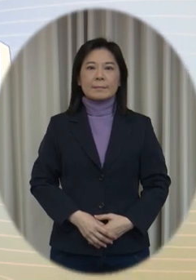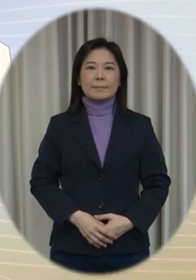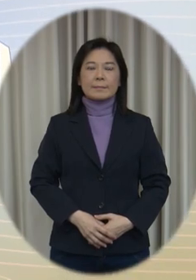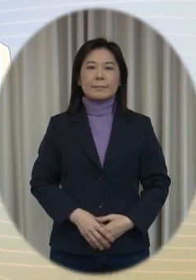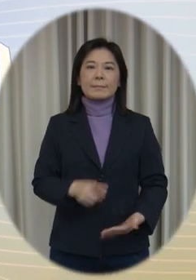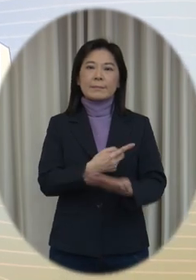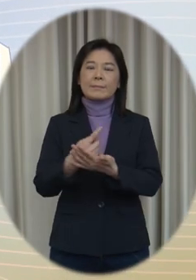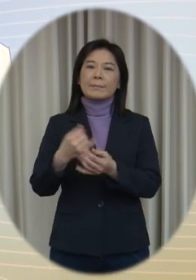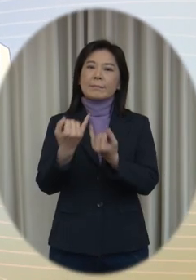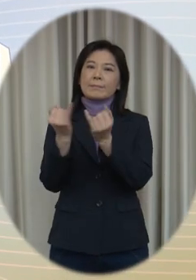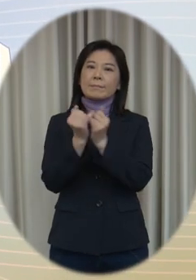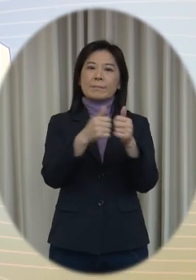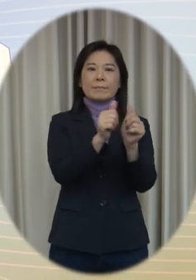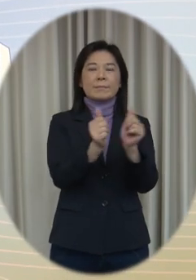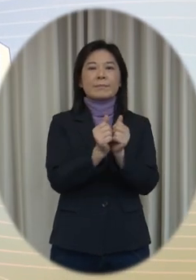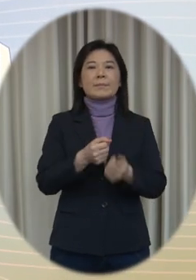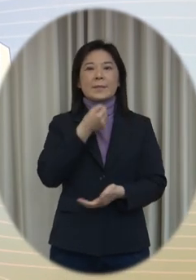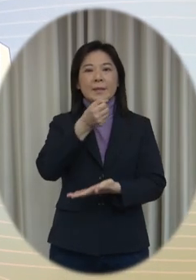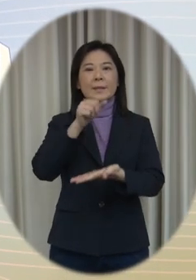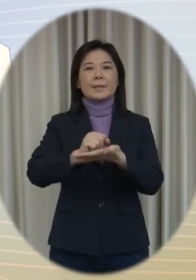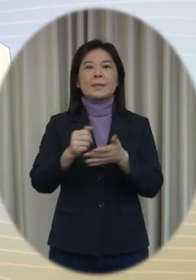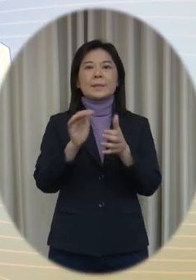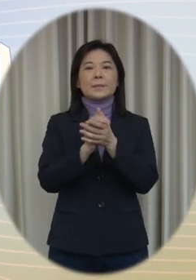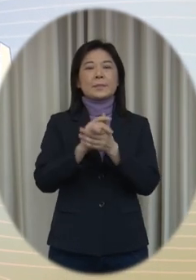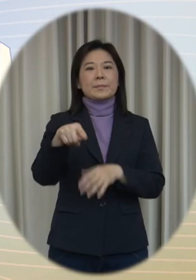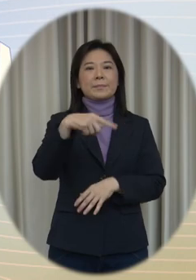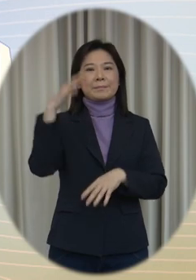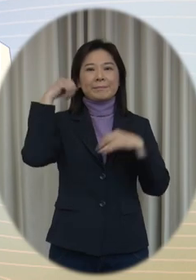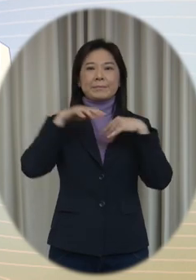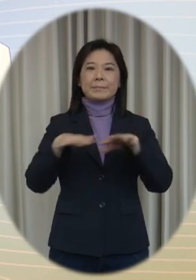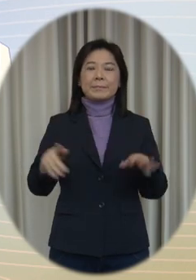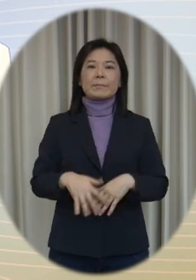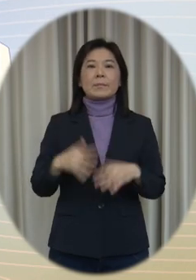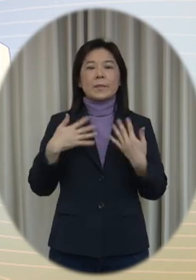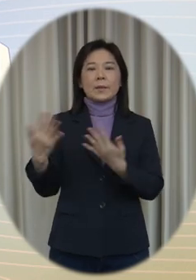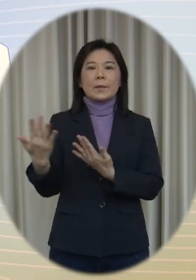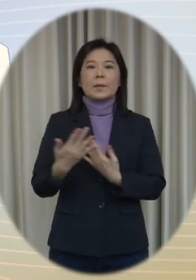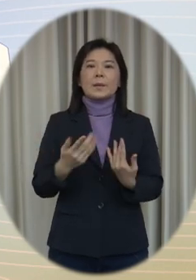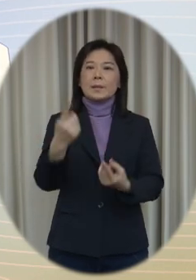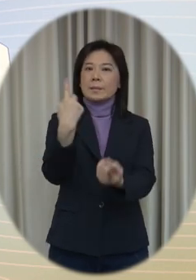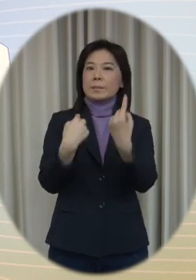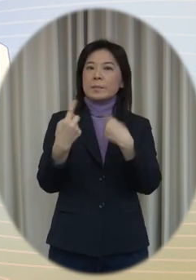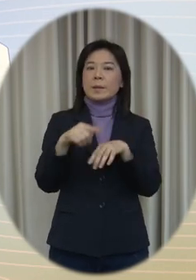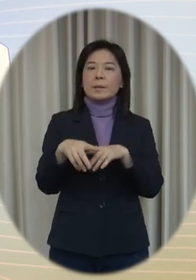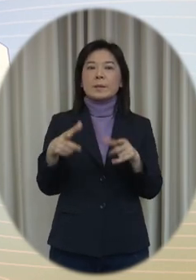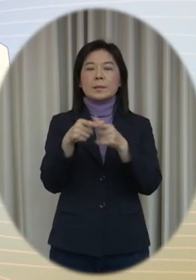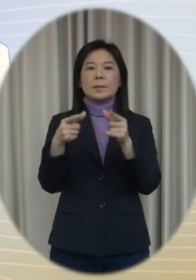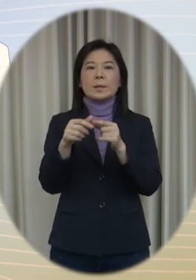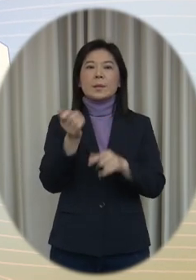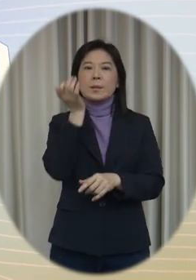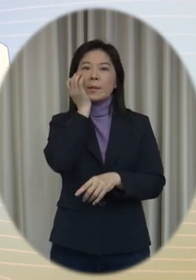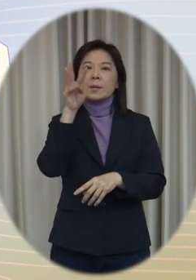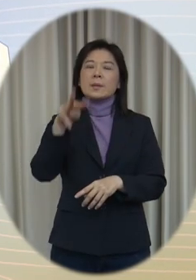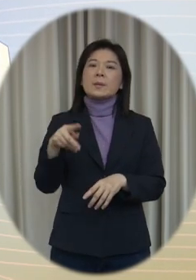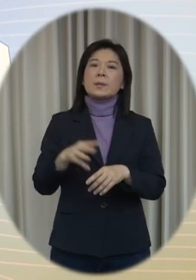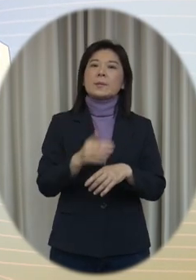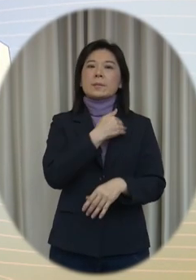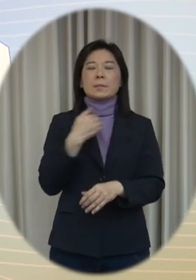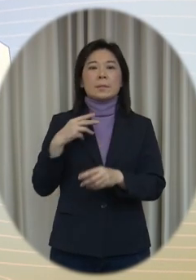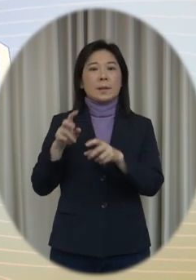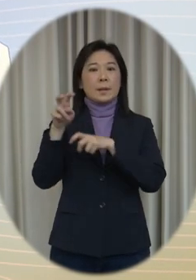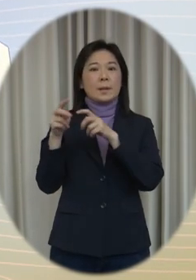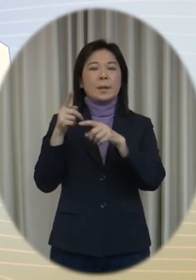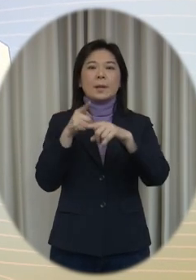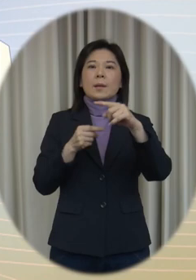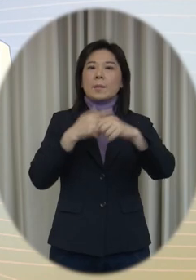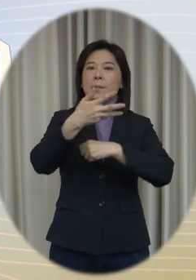各位女士先生，各位媒体朋友，大家早安，欢迎出席日本石川县能登半岛地震赈灾款